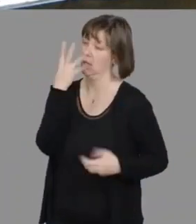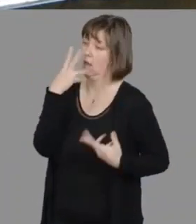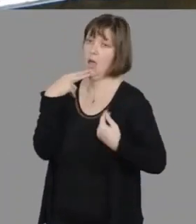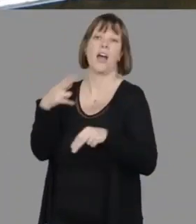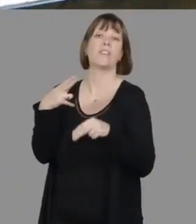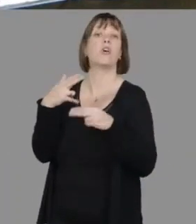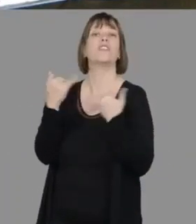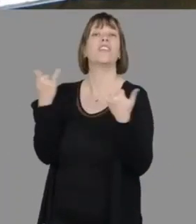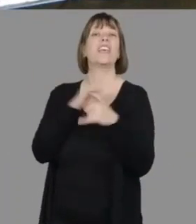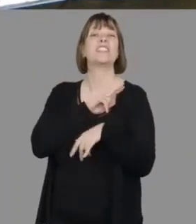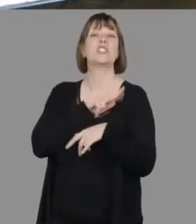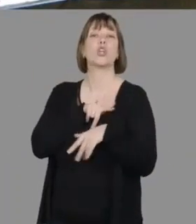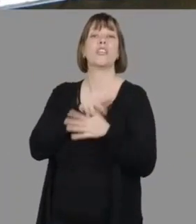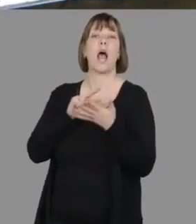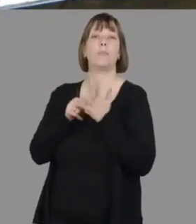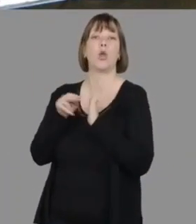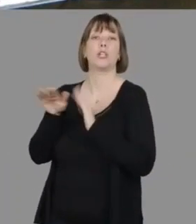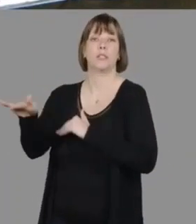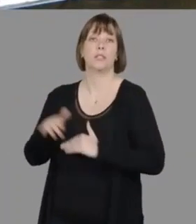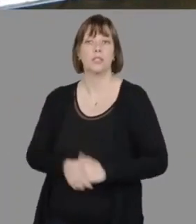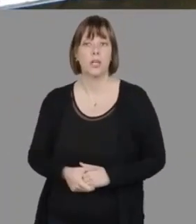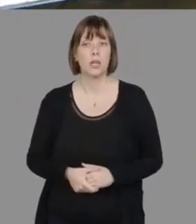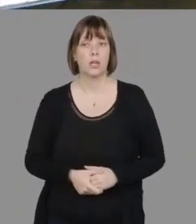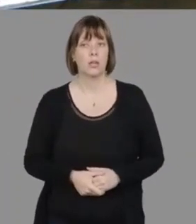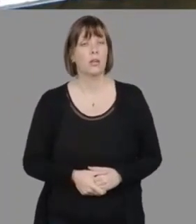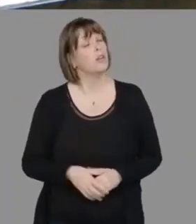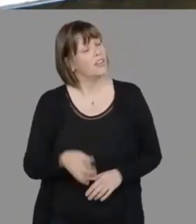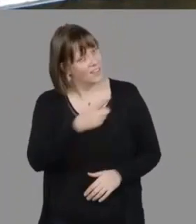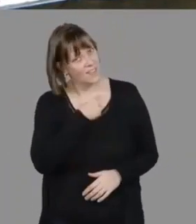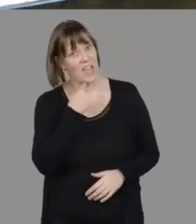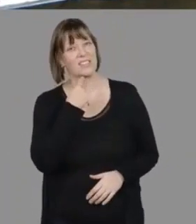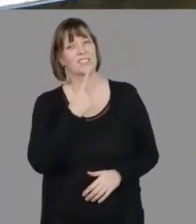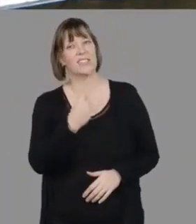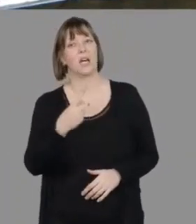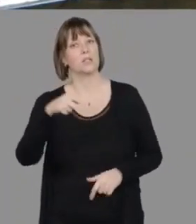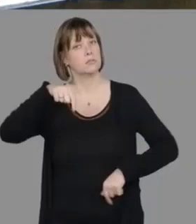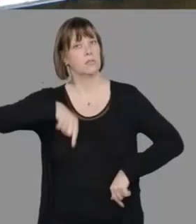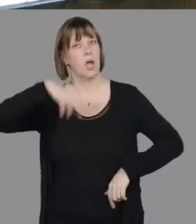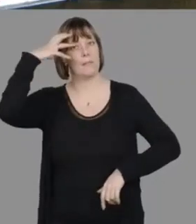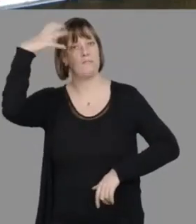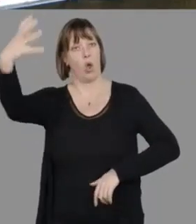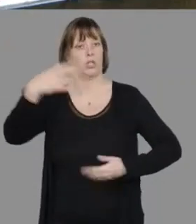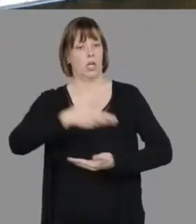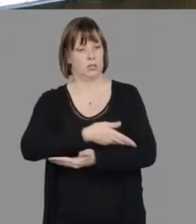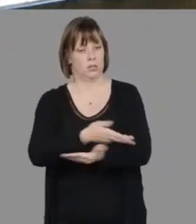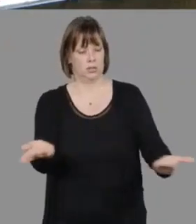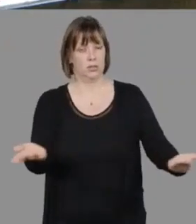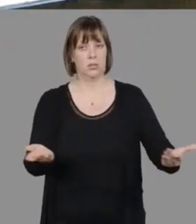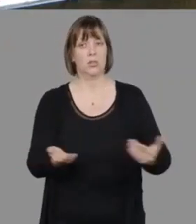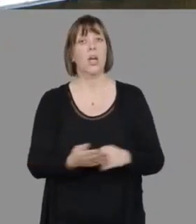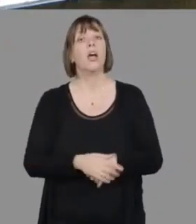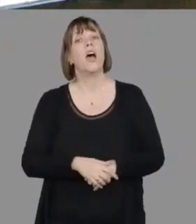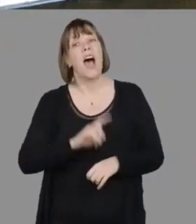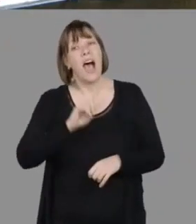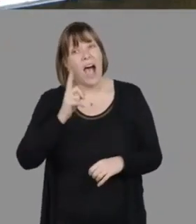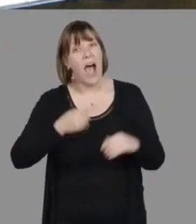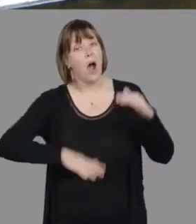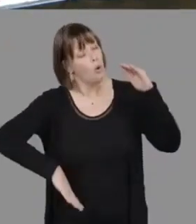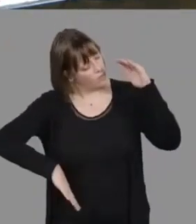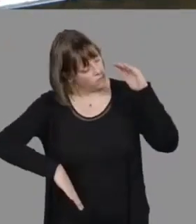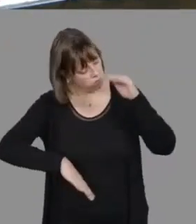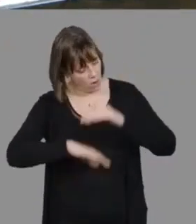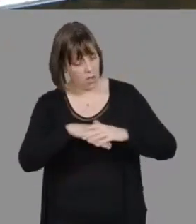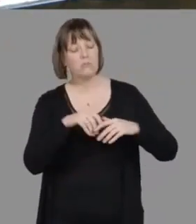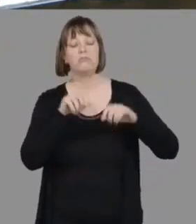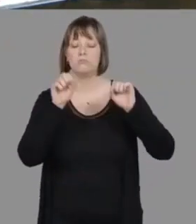mit sozialer Politik. Wir sagen den Münchnerinnen und Münchnern auch voller